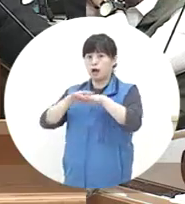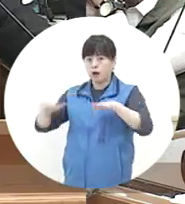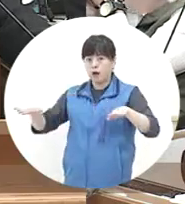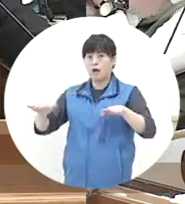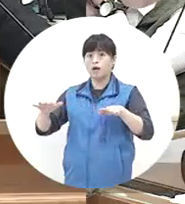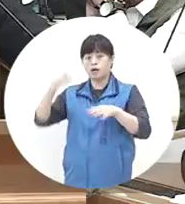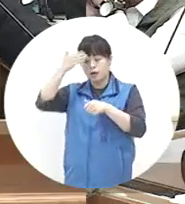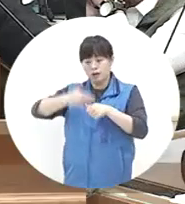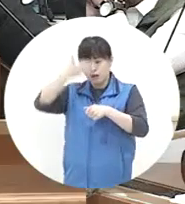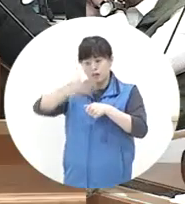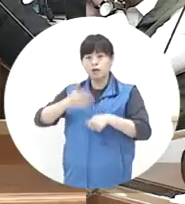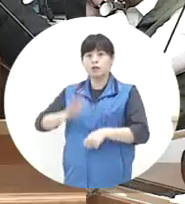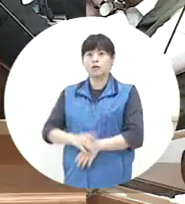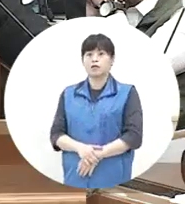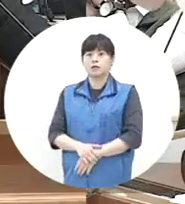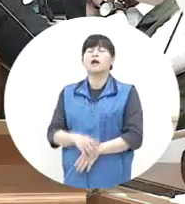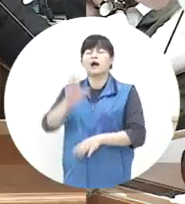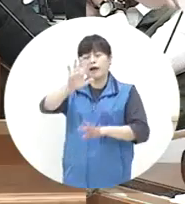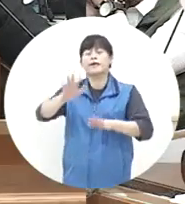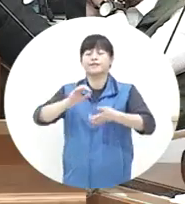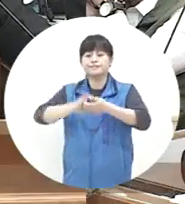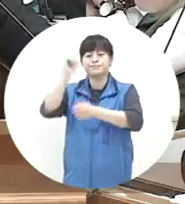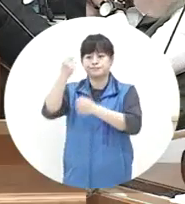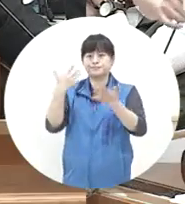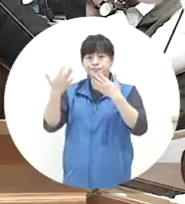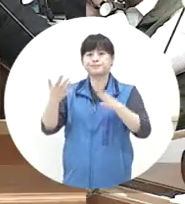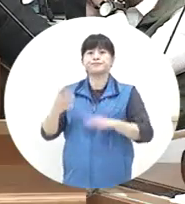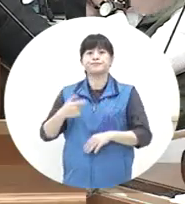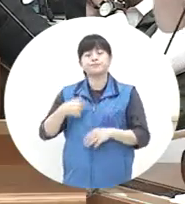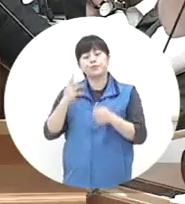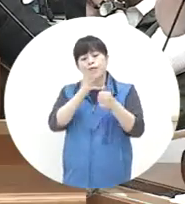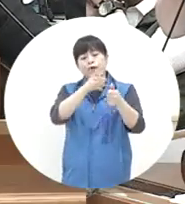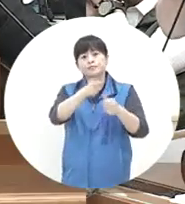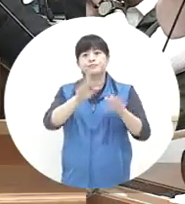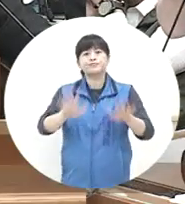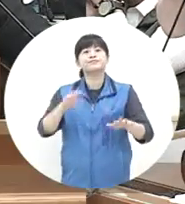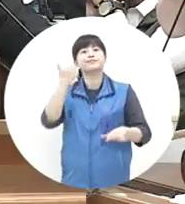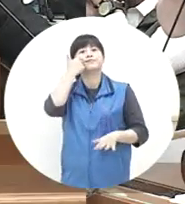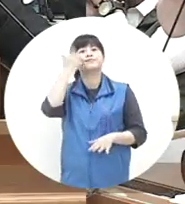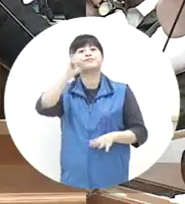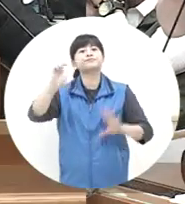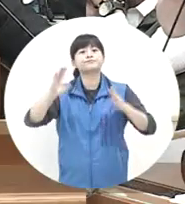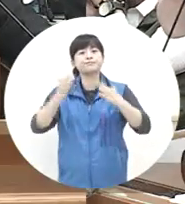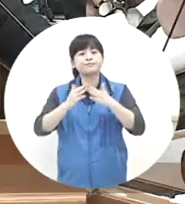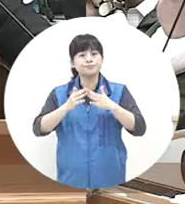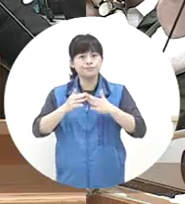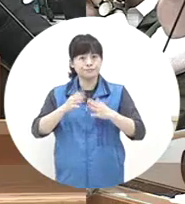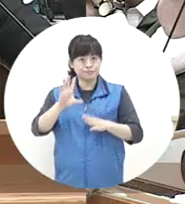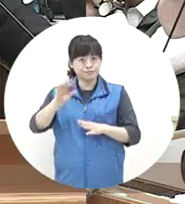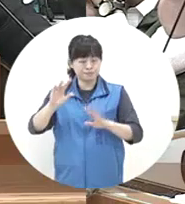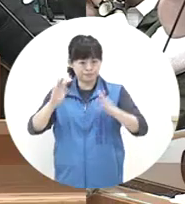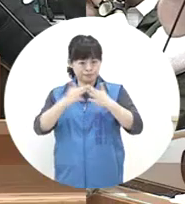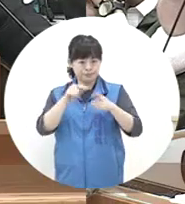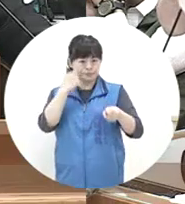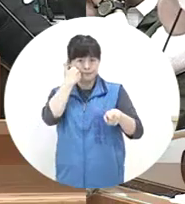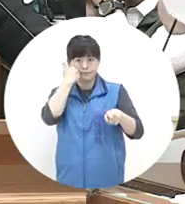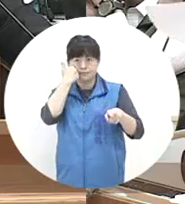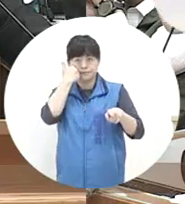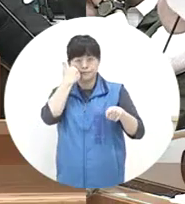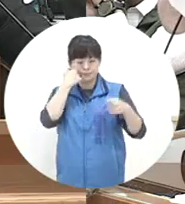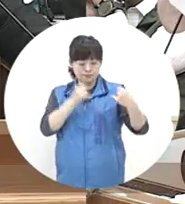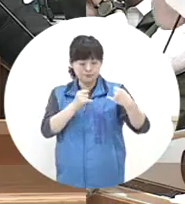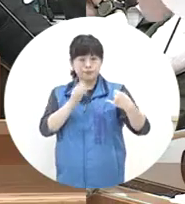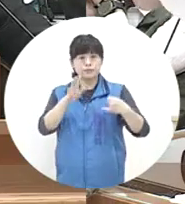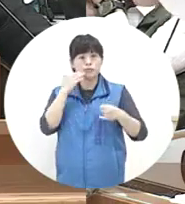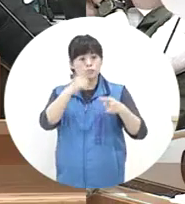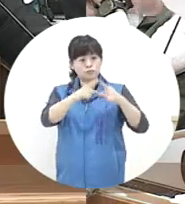哦，那好了哈，定义清楚了。我是问你说，目前是哪一个国家有吗？有没有这样的国家？如果你没有办